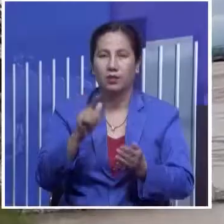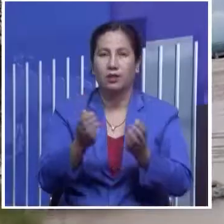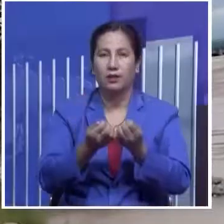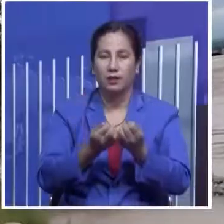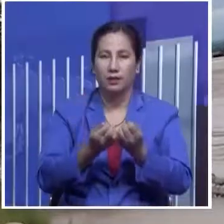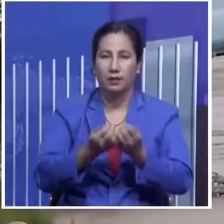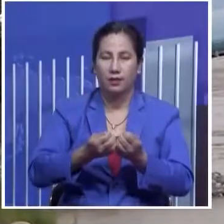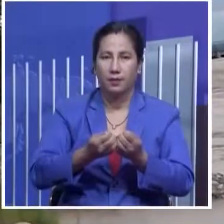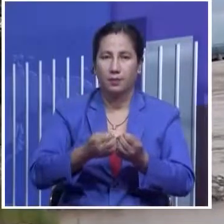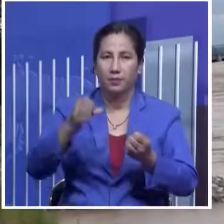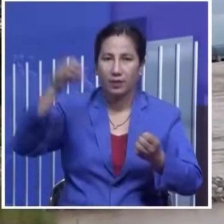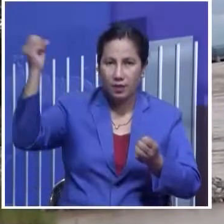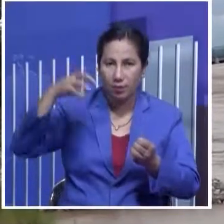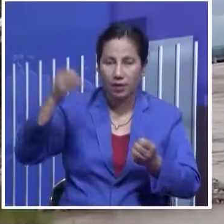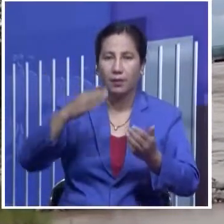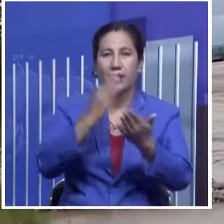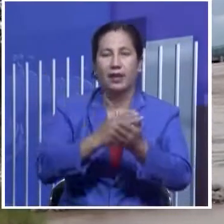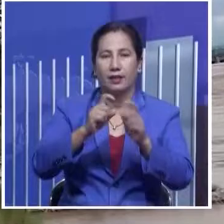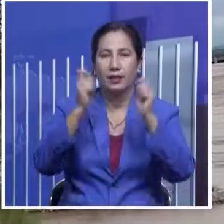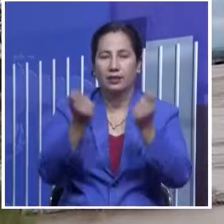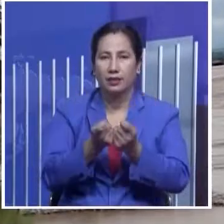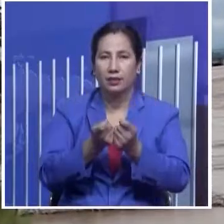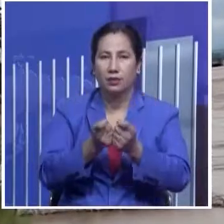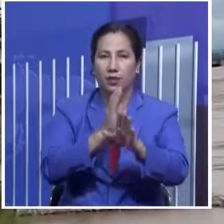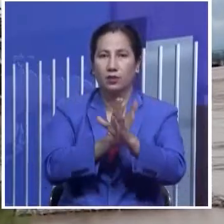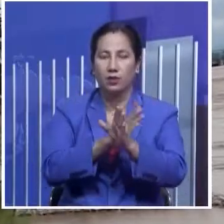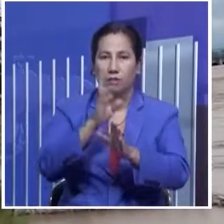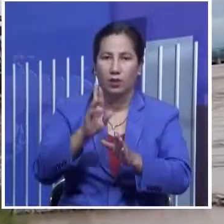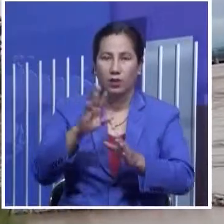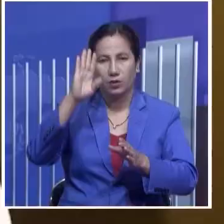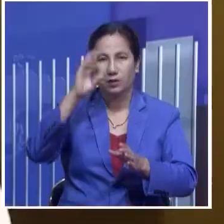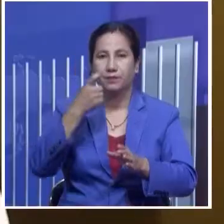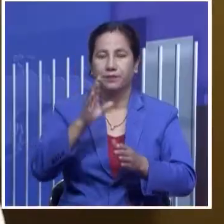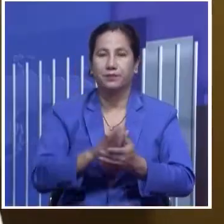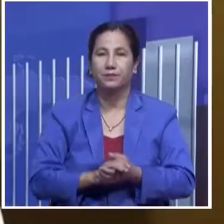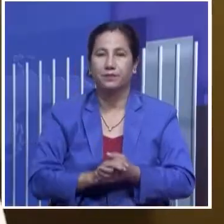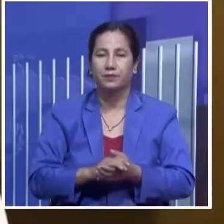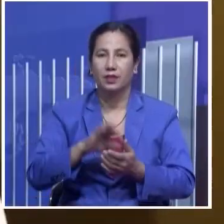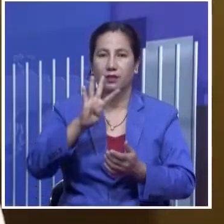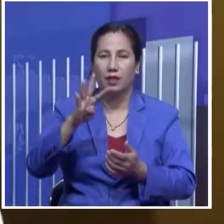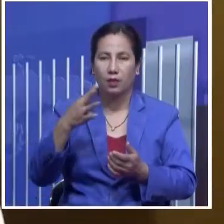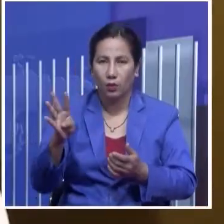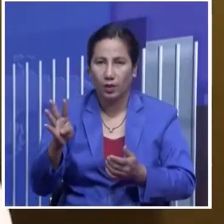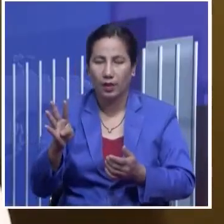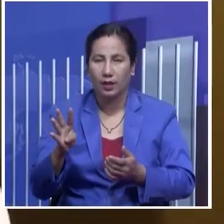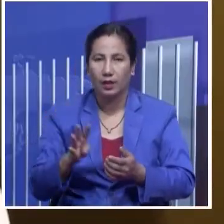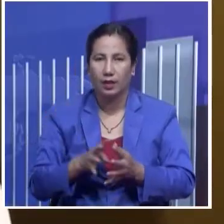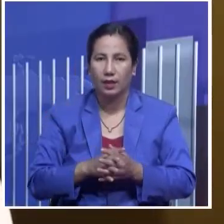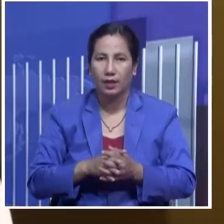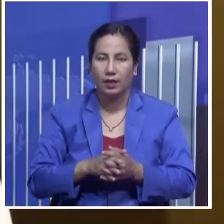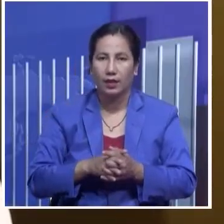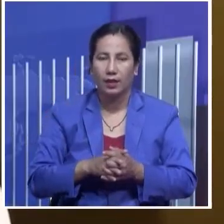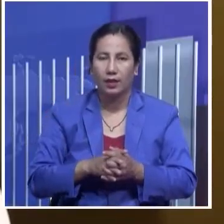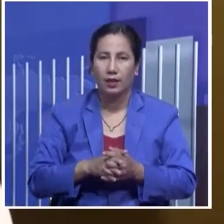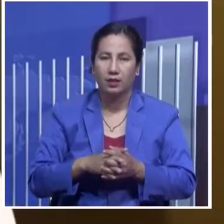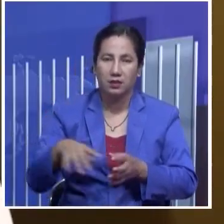गर्दा बर्खामा अधिकांश क्षेत्रमा कटानको जोखिम रहेको सरकारवाला बताउँछन्। चारवटा मेजर स्पोरहरू चाहिँ